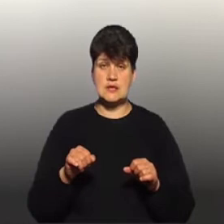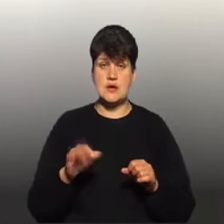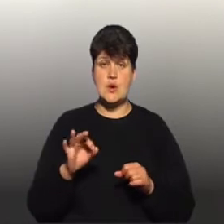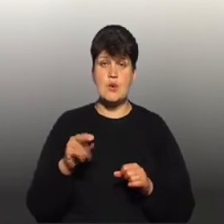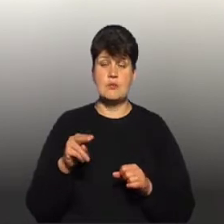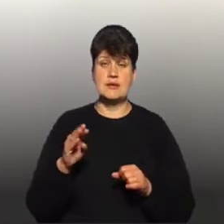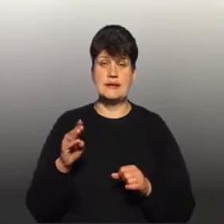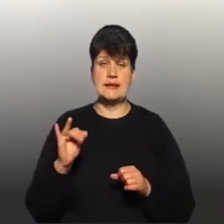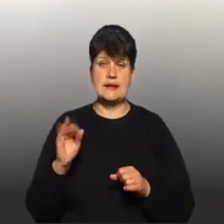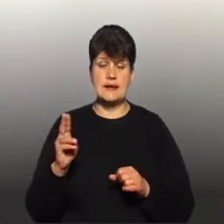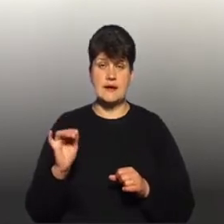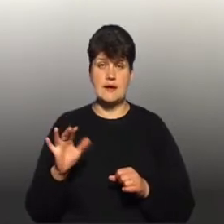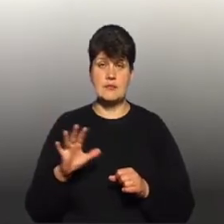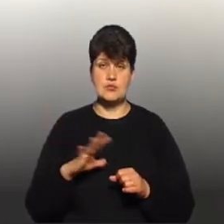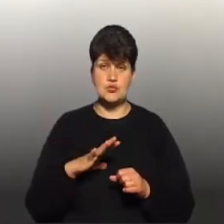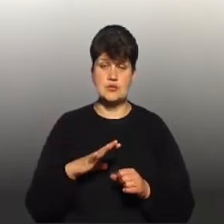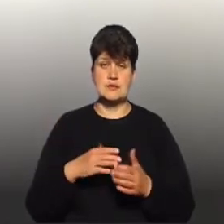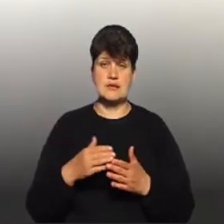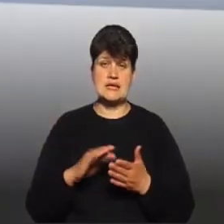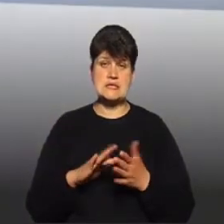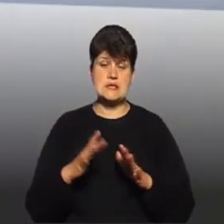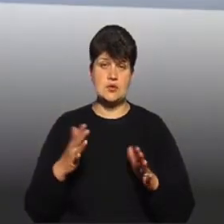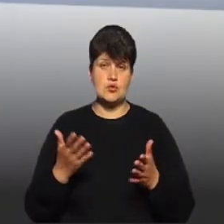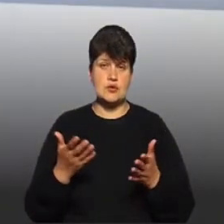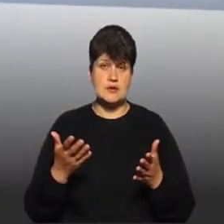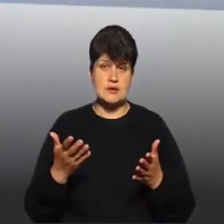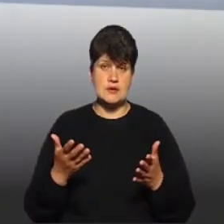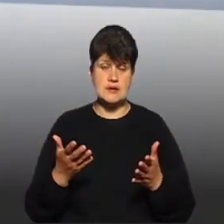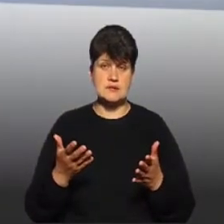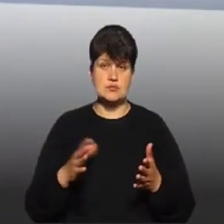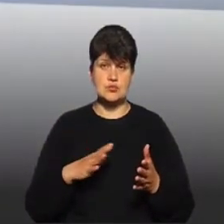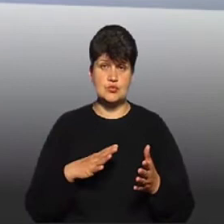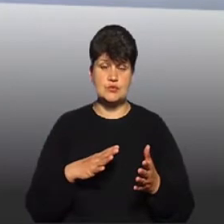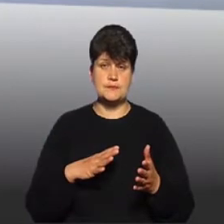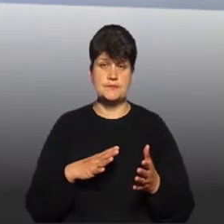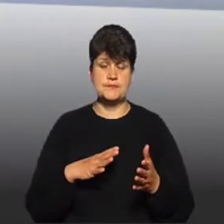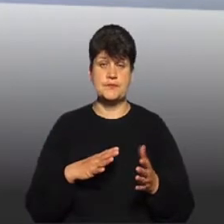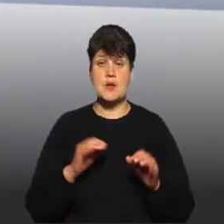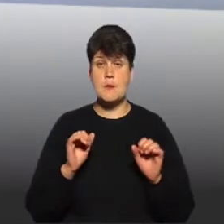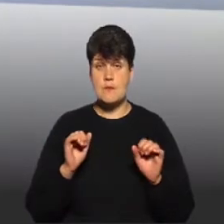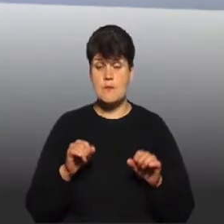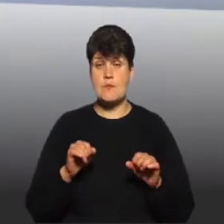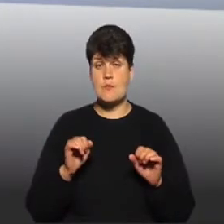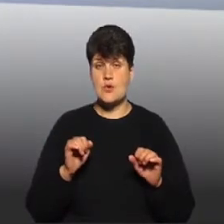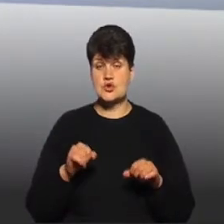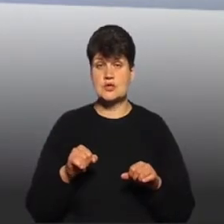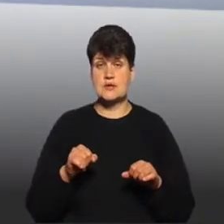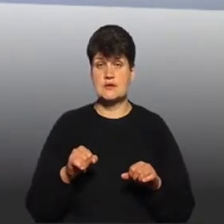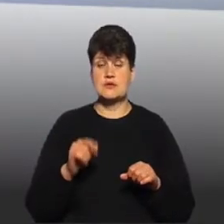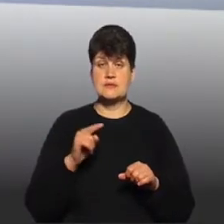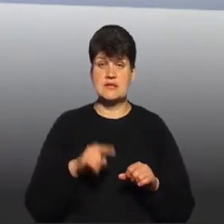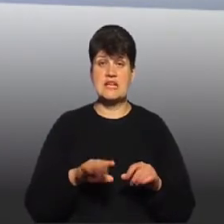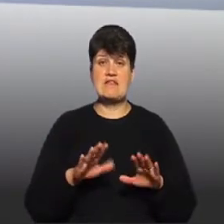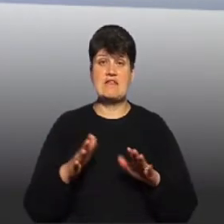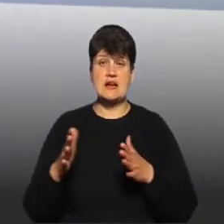плані якогось скла або ще якісь. Заломлення променю. Так, так, можливо. Такий сценарій, можливо. Такий варіант, що